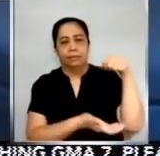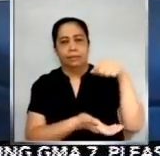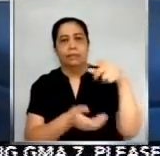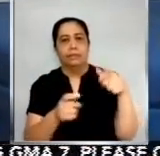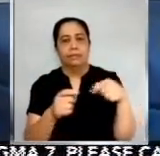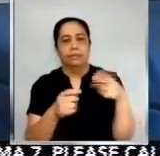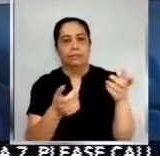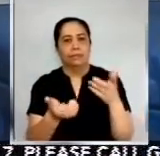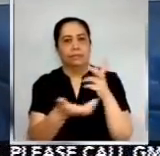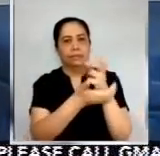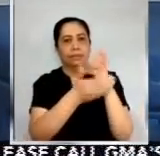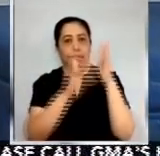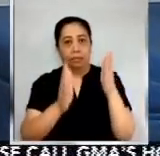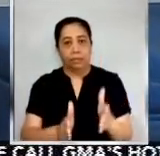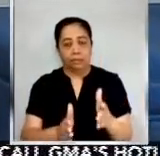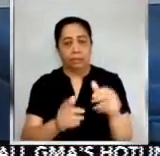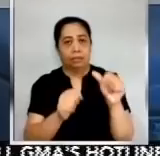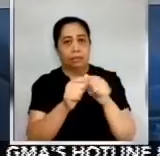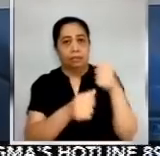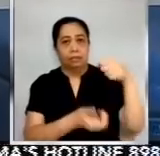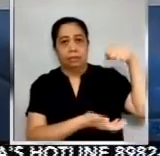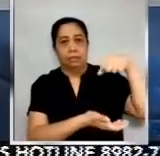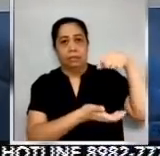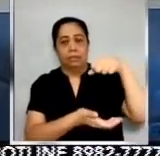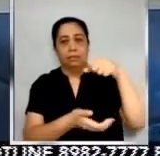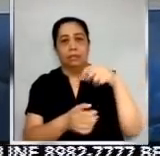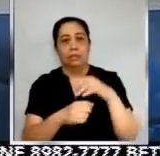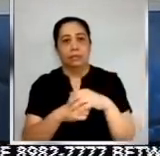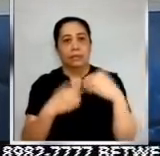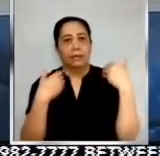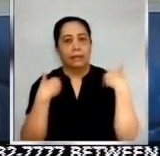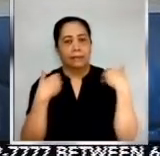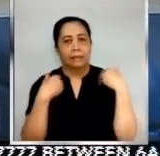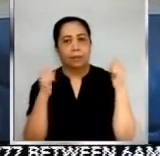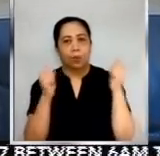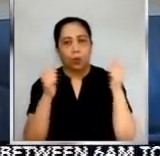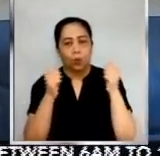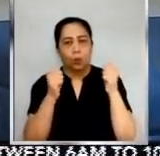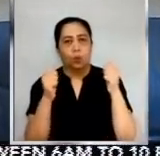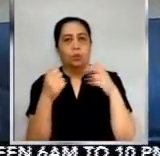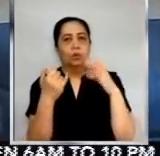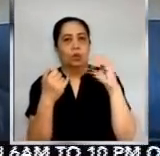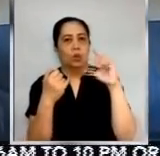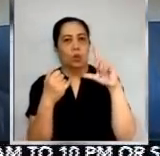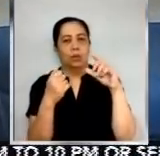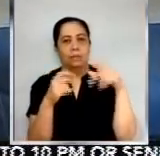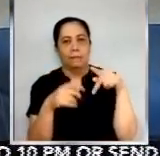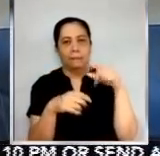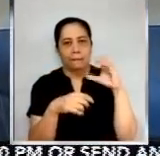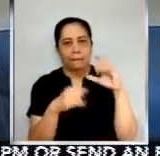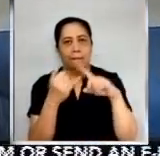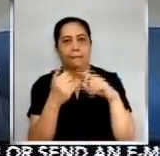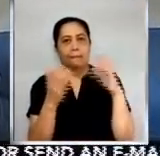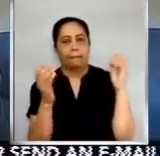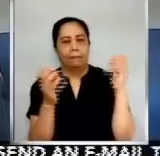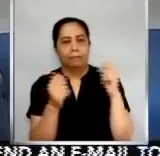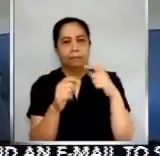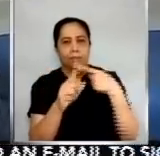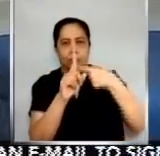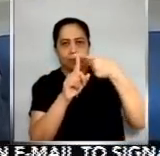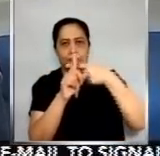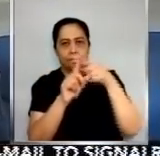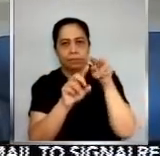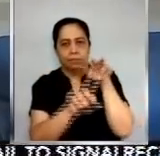vaccinators. Bawat isa sa mga yan, may mga cool packs or cool dogs at meron ding temperature monitor